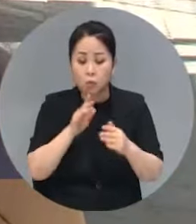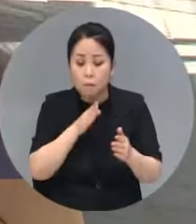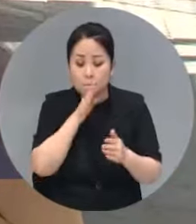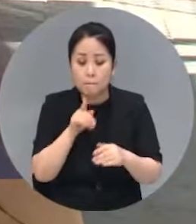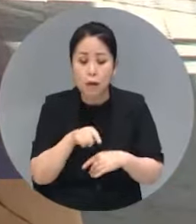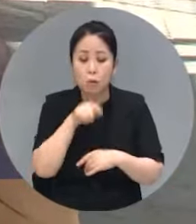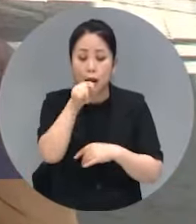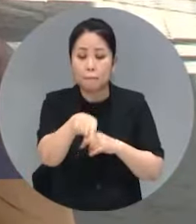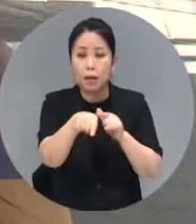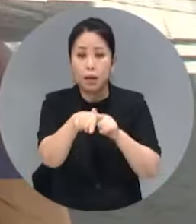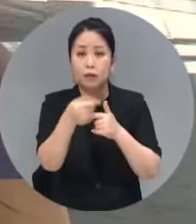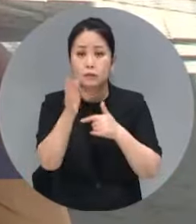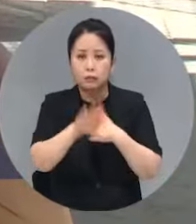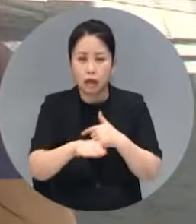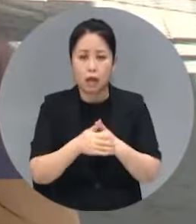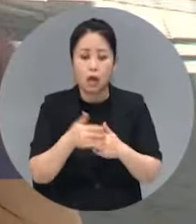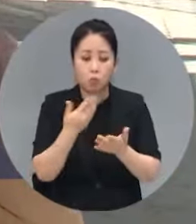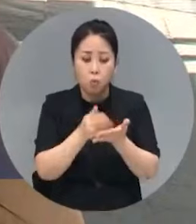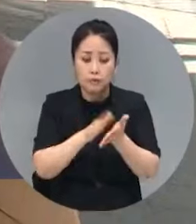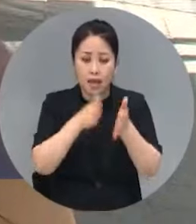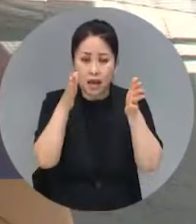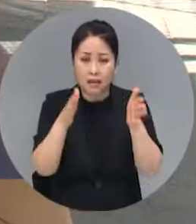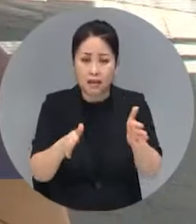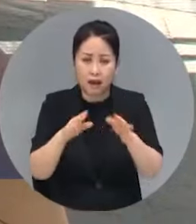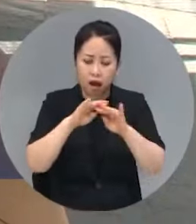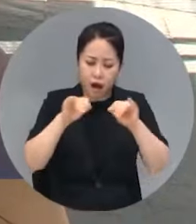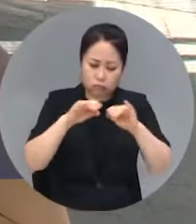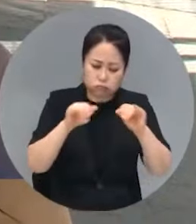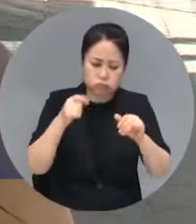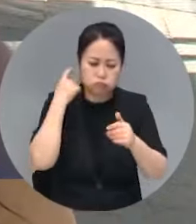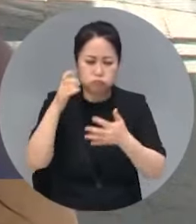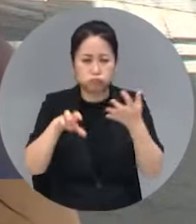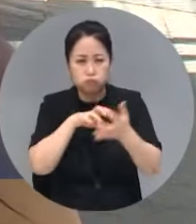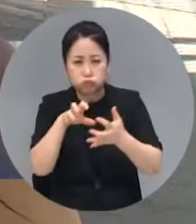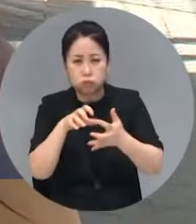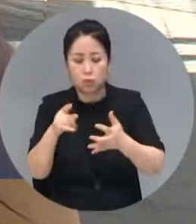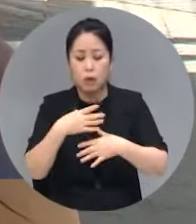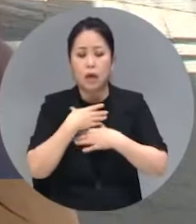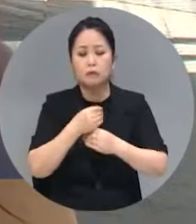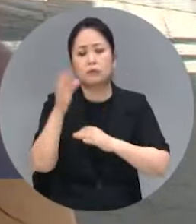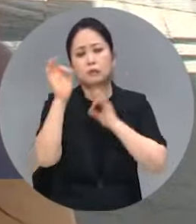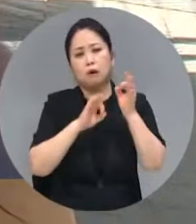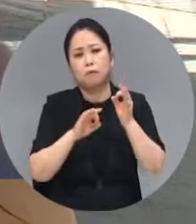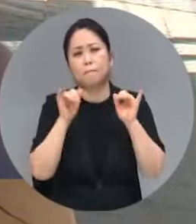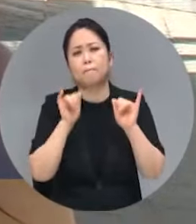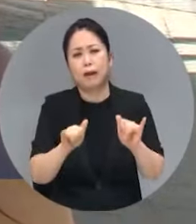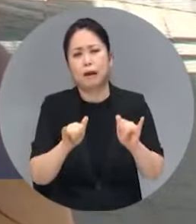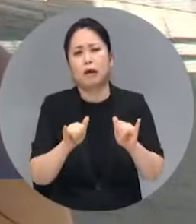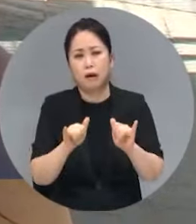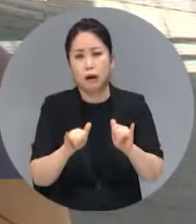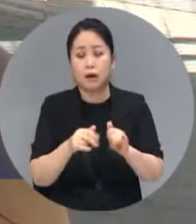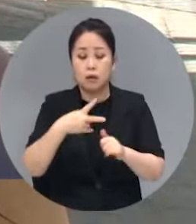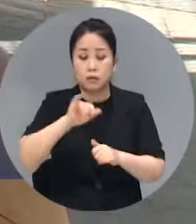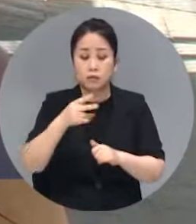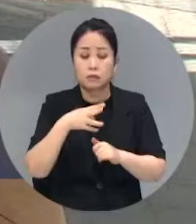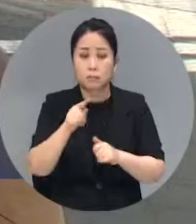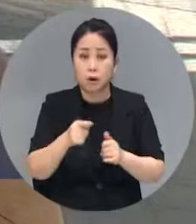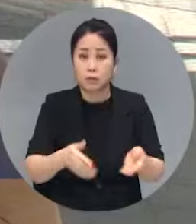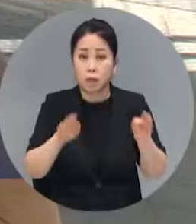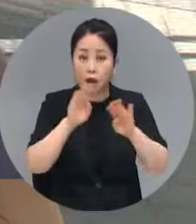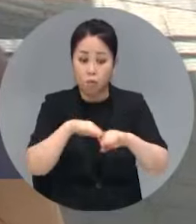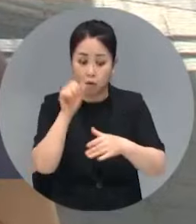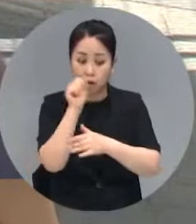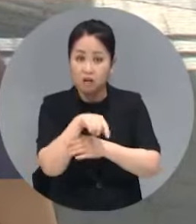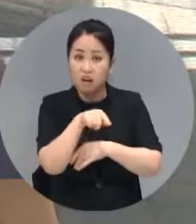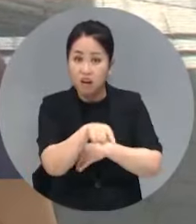기간 동안 분진과 소음과 또 안전사고의 위험에 바로 노출이 되기 때문에 실버타운이 지금 허가가